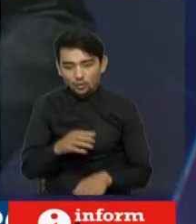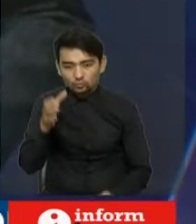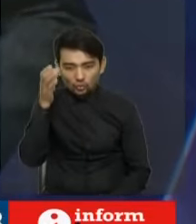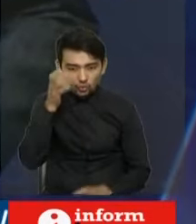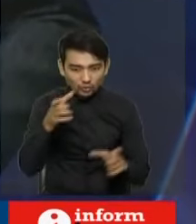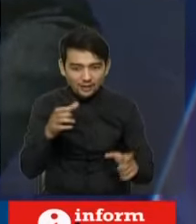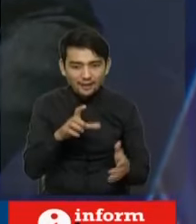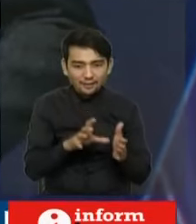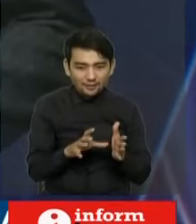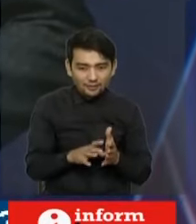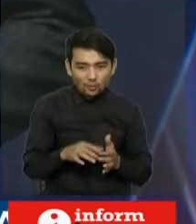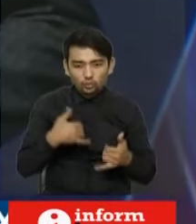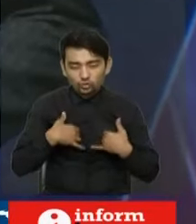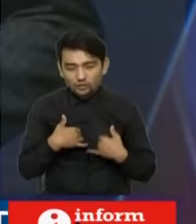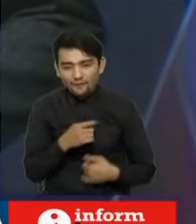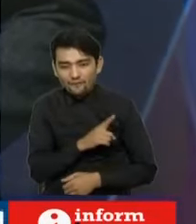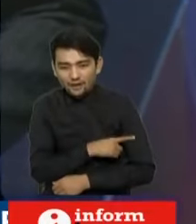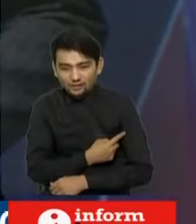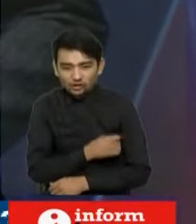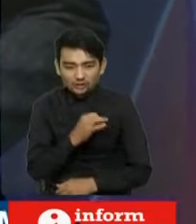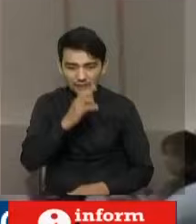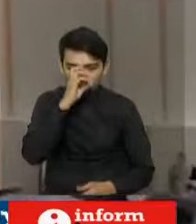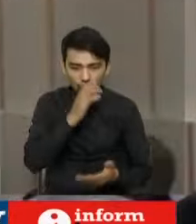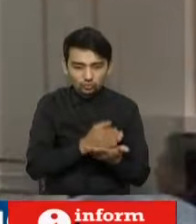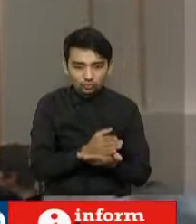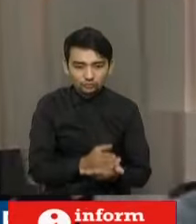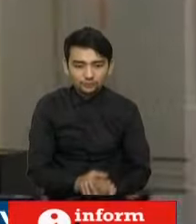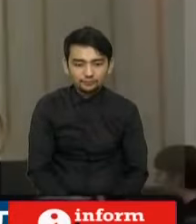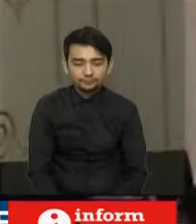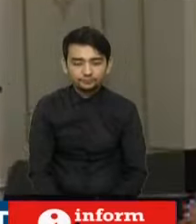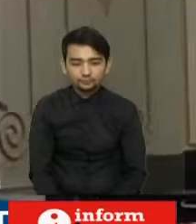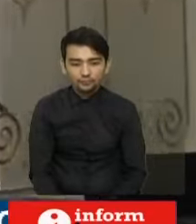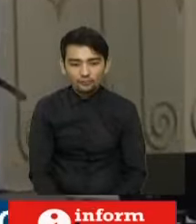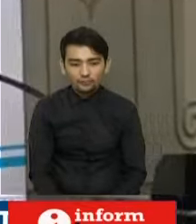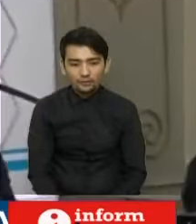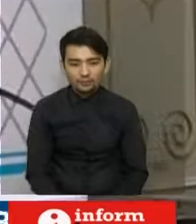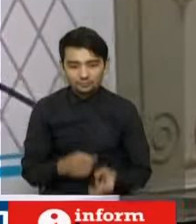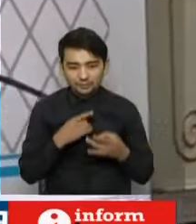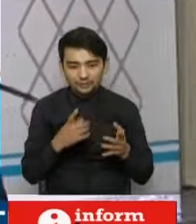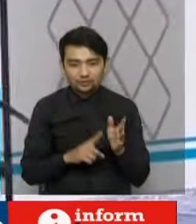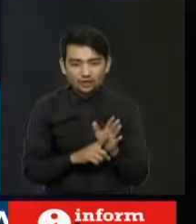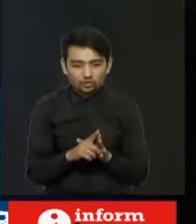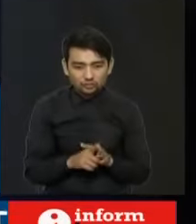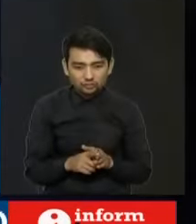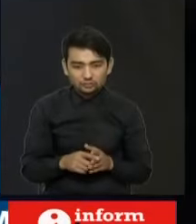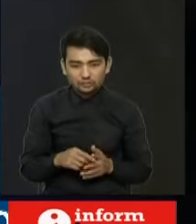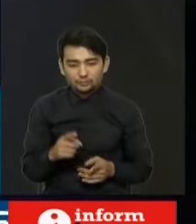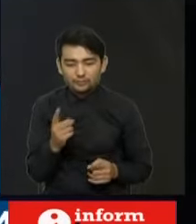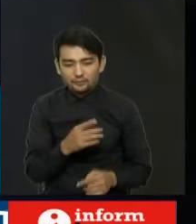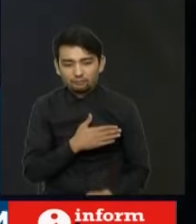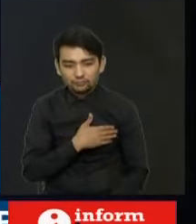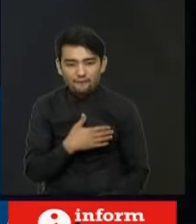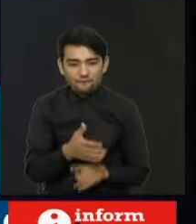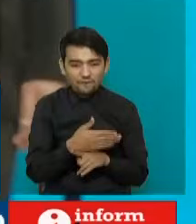энергетики, учителя, врачи и госслужащие. Мероприятие началось с торжественного выноса флага